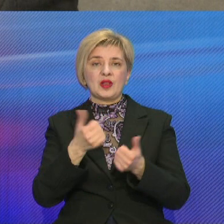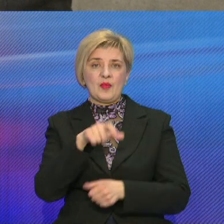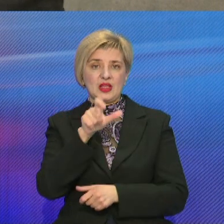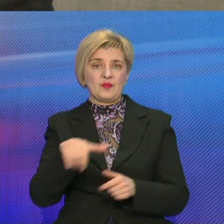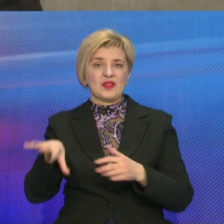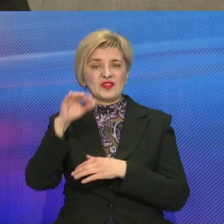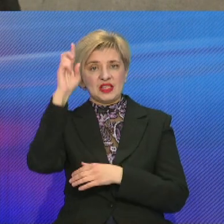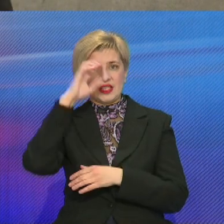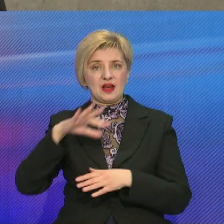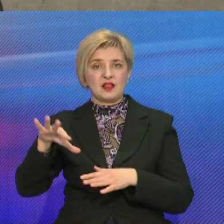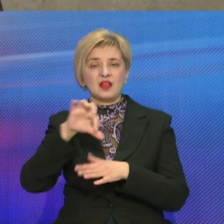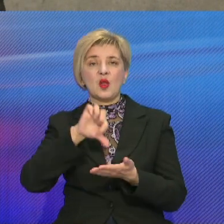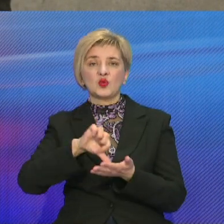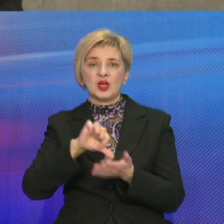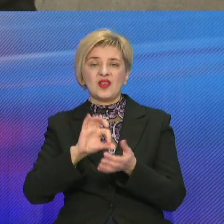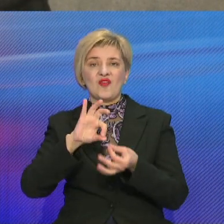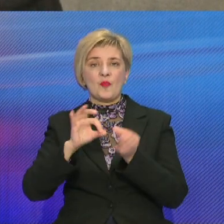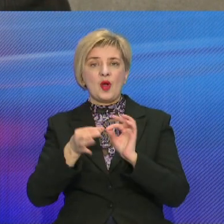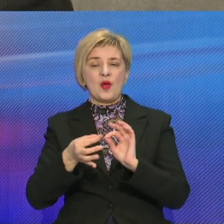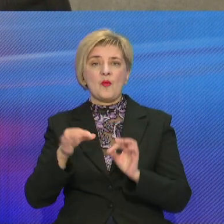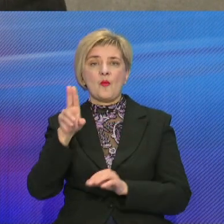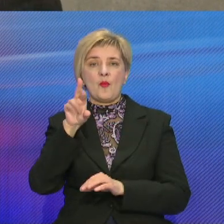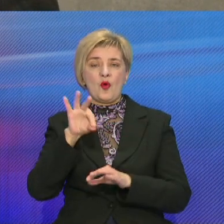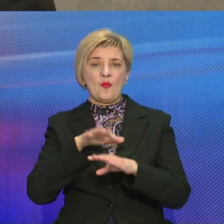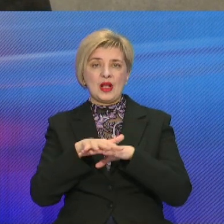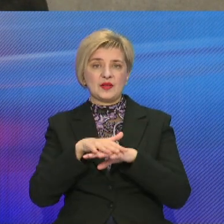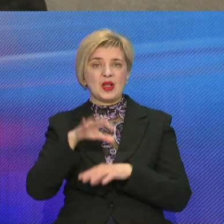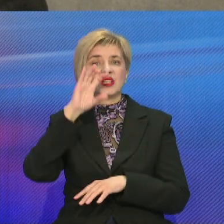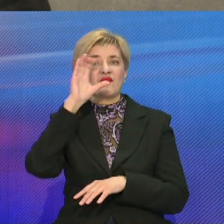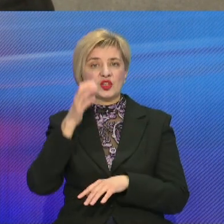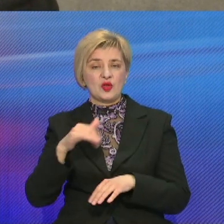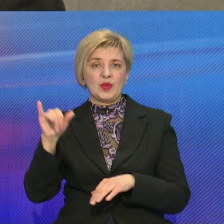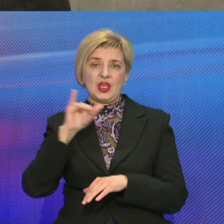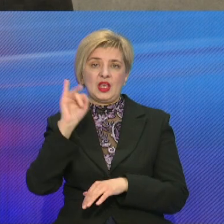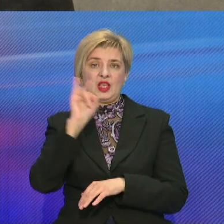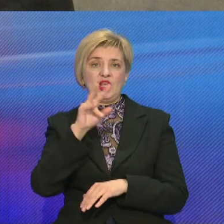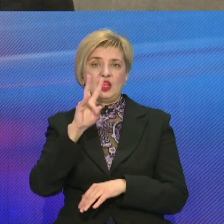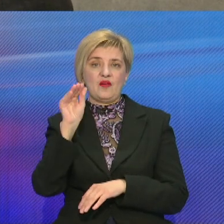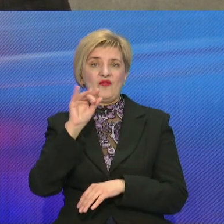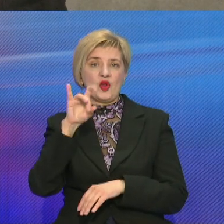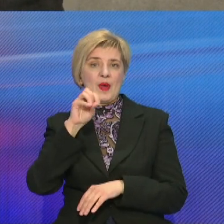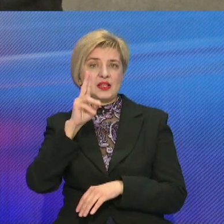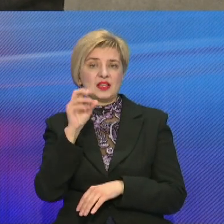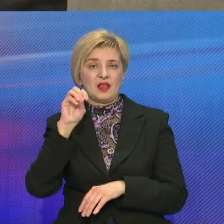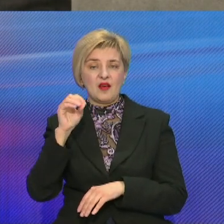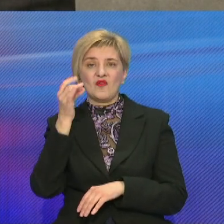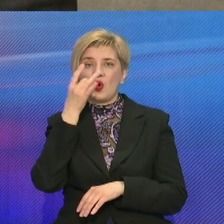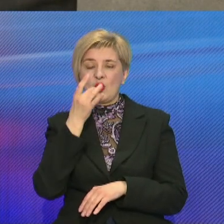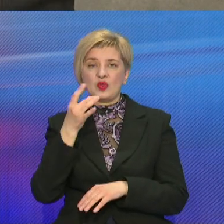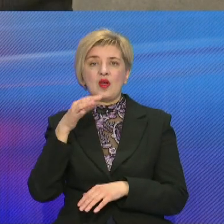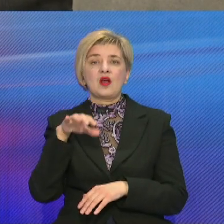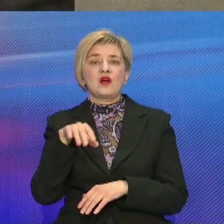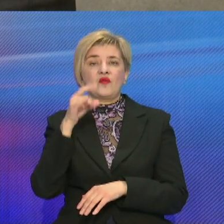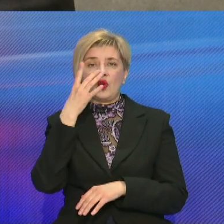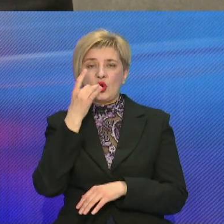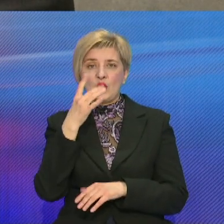участия в олимпиадах по математике в городе Слоніме и по информатике в городе Гродно. В Гродно турнир по